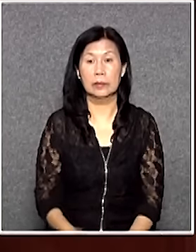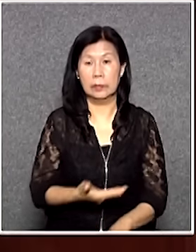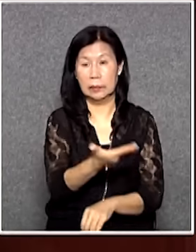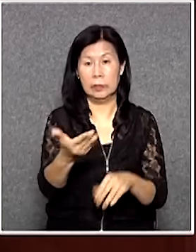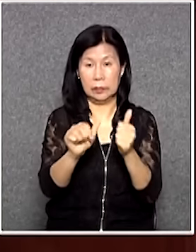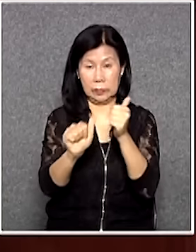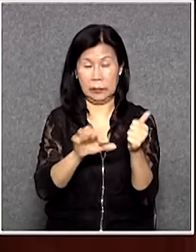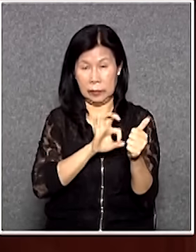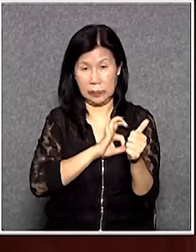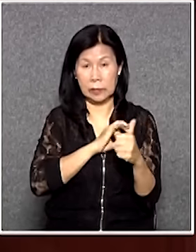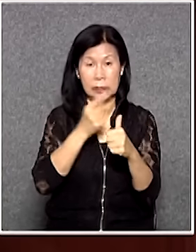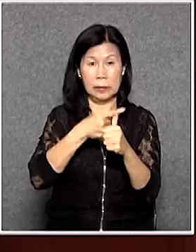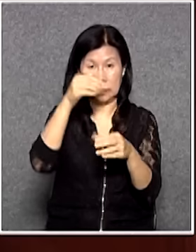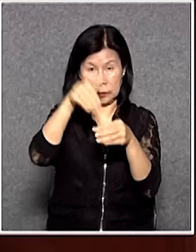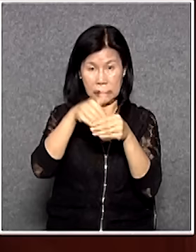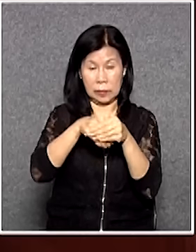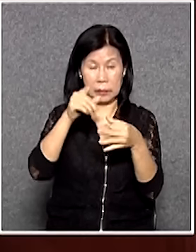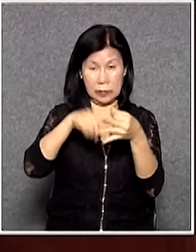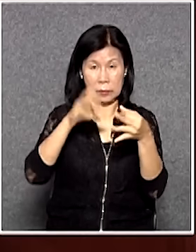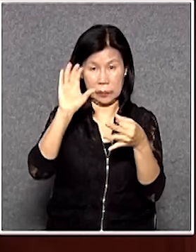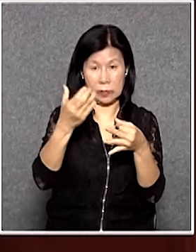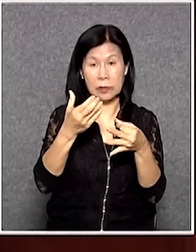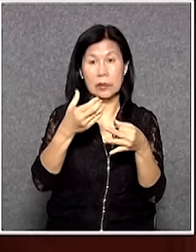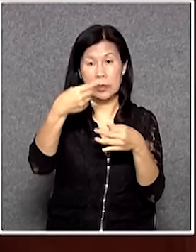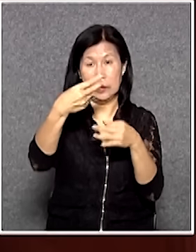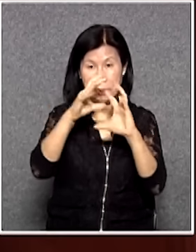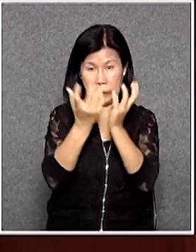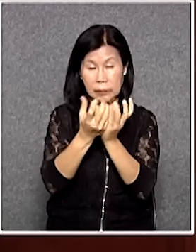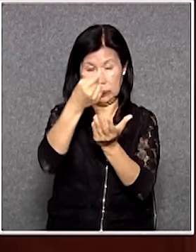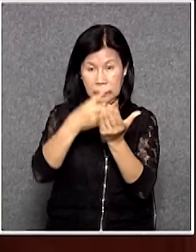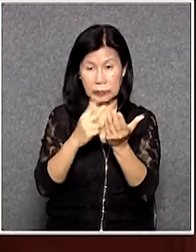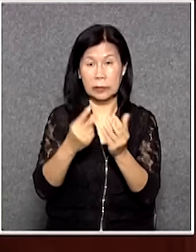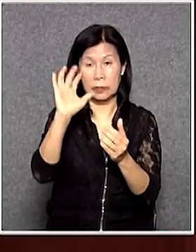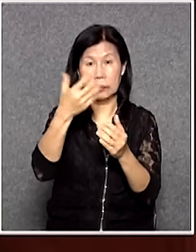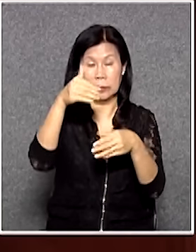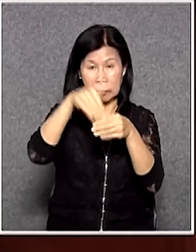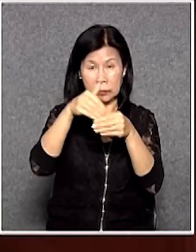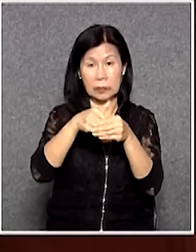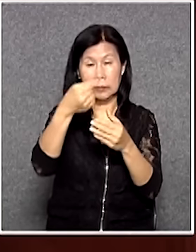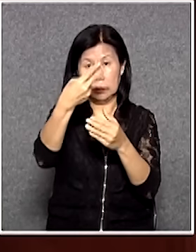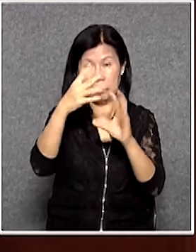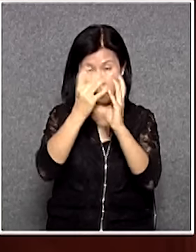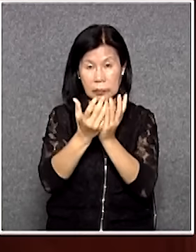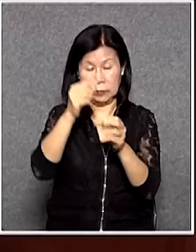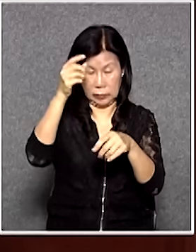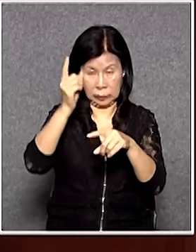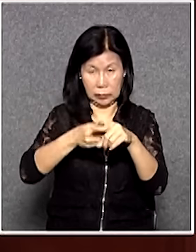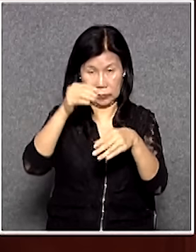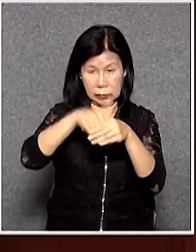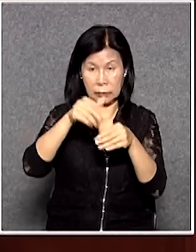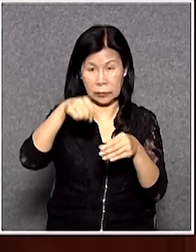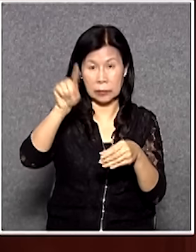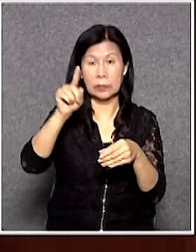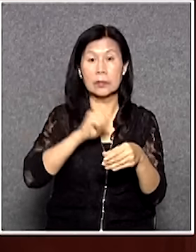会是先表决黄毓民议员的第二组修正案。如果黄毓民议员的第二组修正案获得通过呢，局